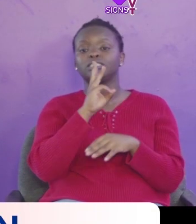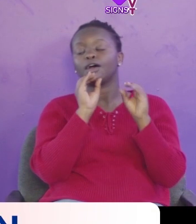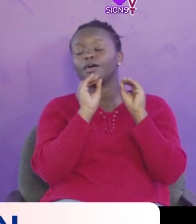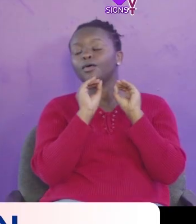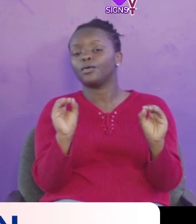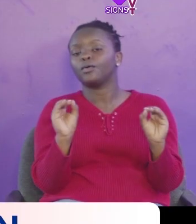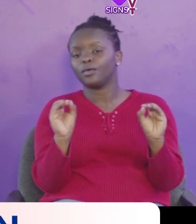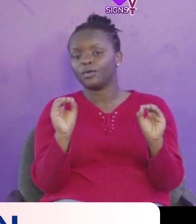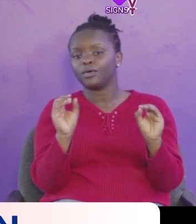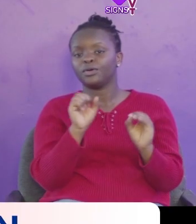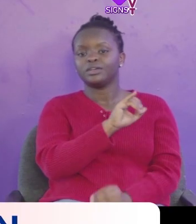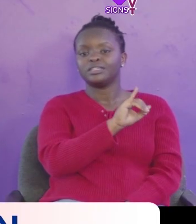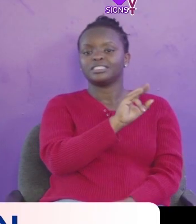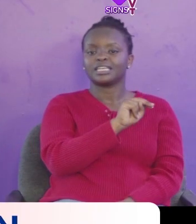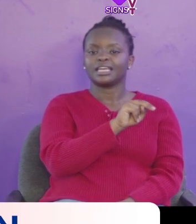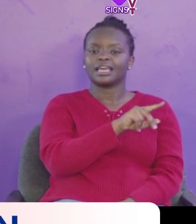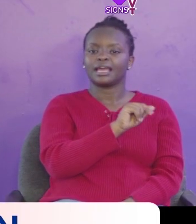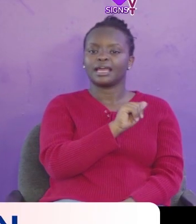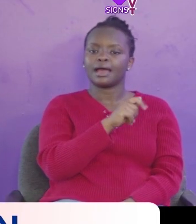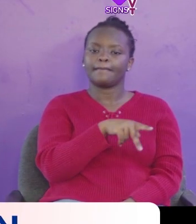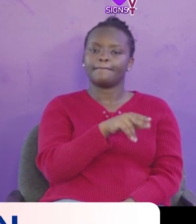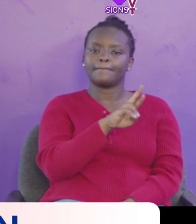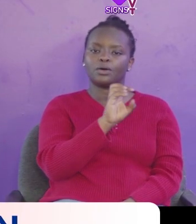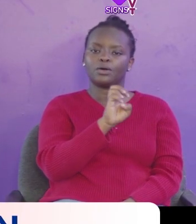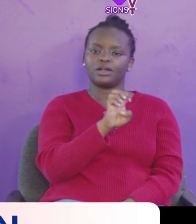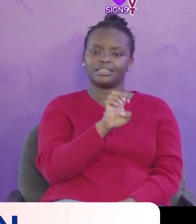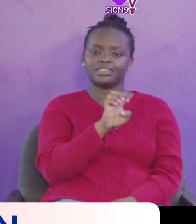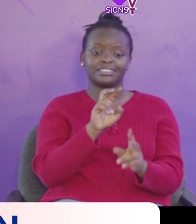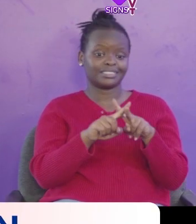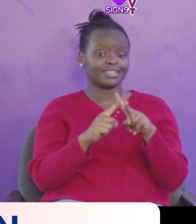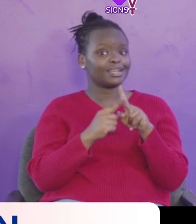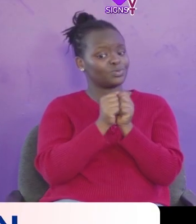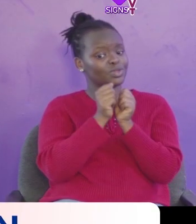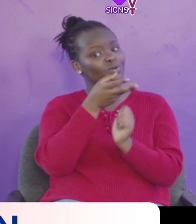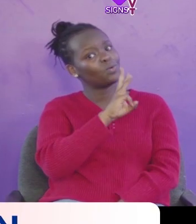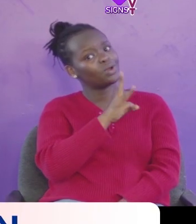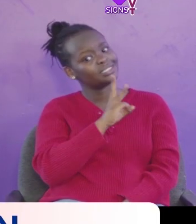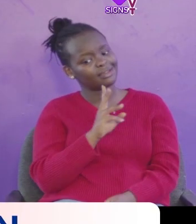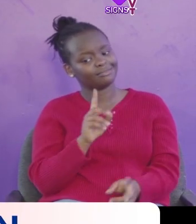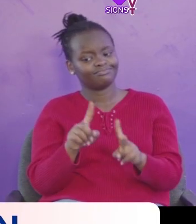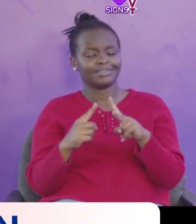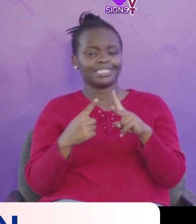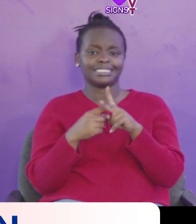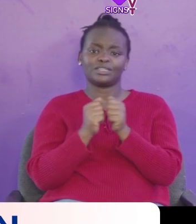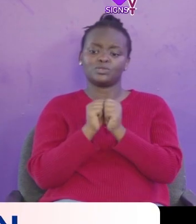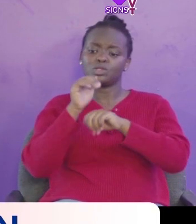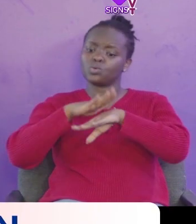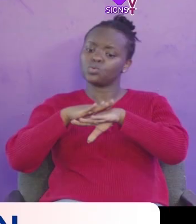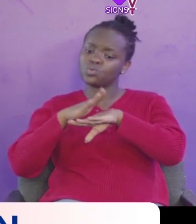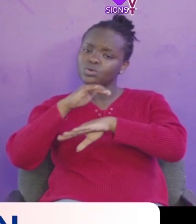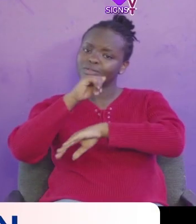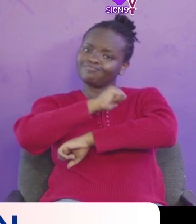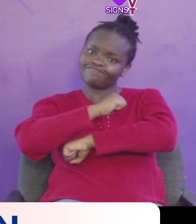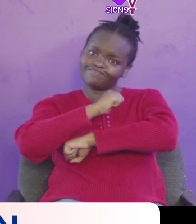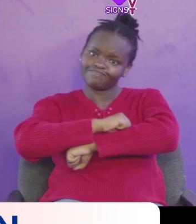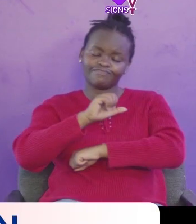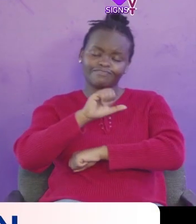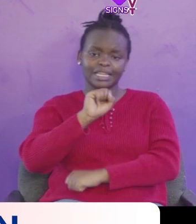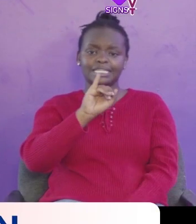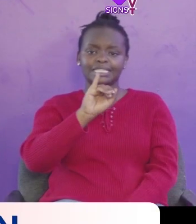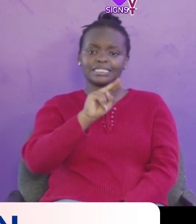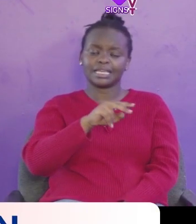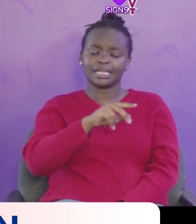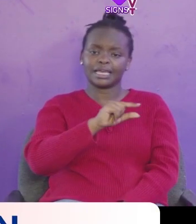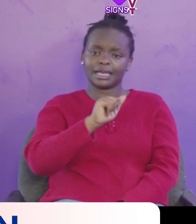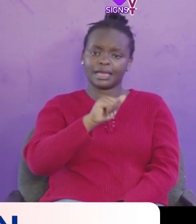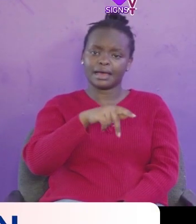Okay, Singapore inaanza na maji. Singapore inaanza na maji. Singapore inaanza na good schools. Singapore inaanza